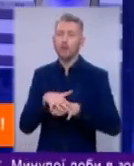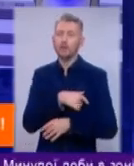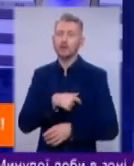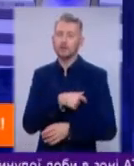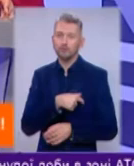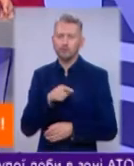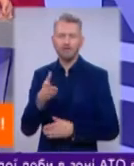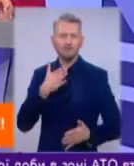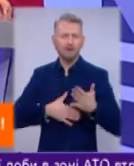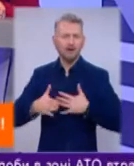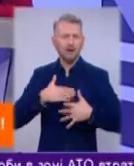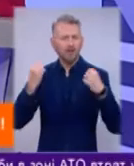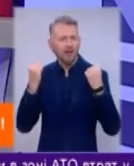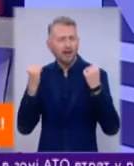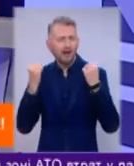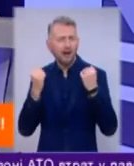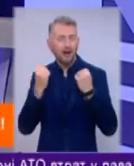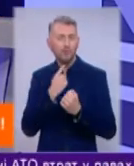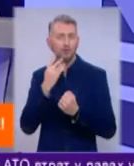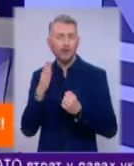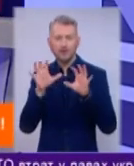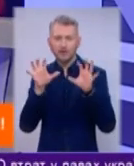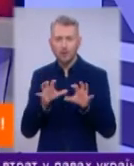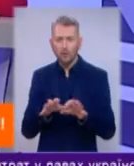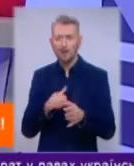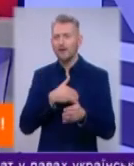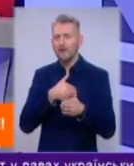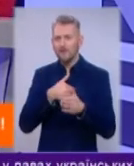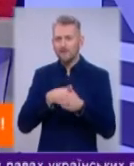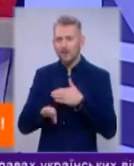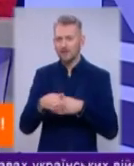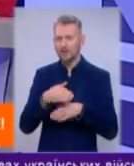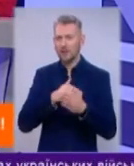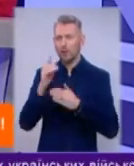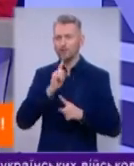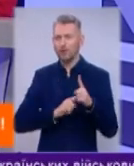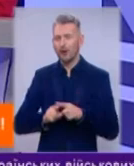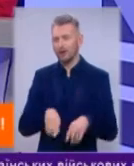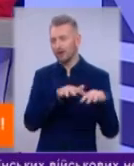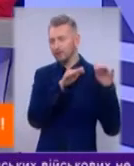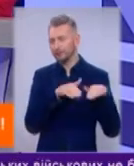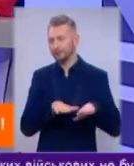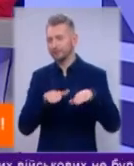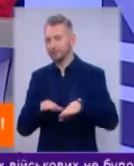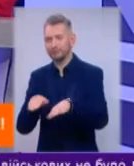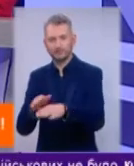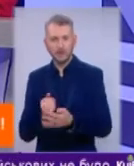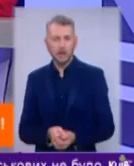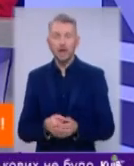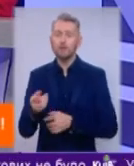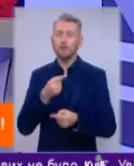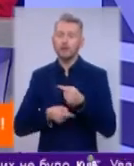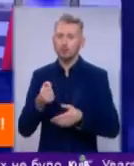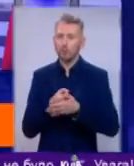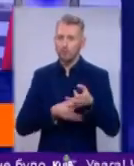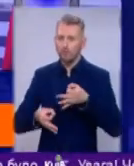на радощах, що проголосували закон, вийшли з Верховної Ради і з гірги так поїхали. Повертаємося до обговорення антикорупційного суду.